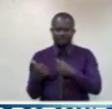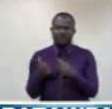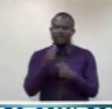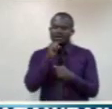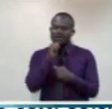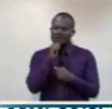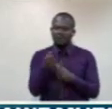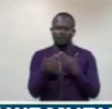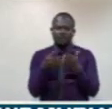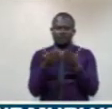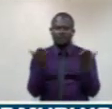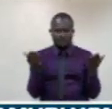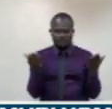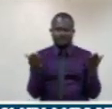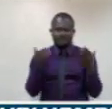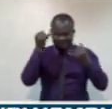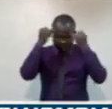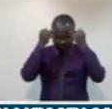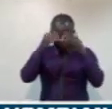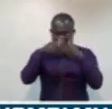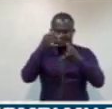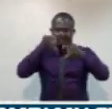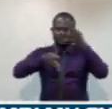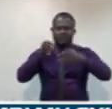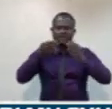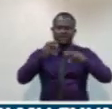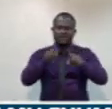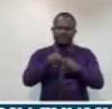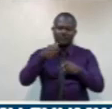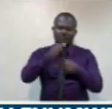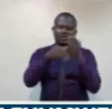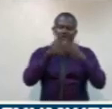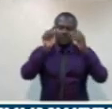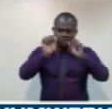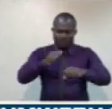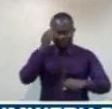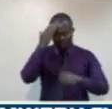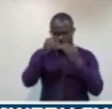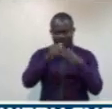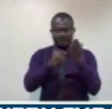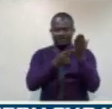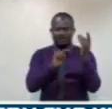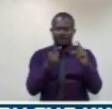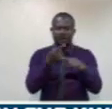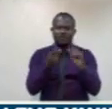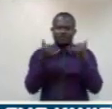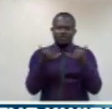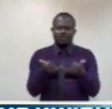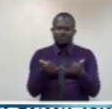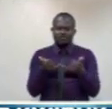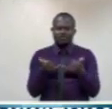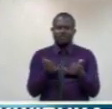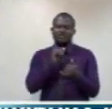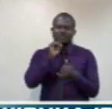Ntabwo rero cyo gutekereza ku rubanza ruba gutyo birashoboka, kuko n'ikoranabuhanga ariko ubu tuvugana